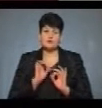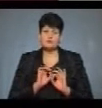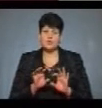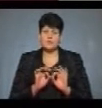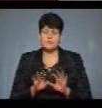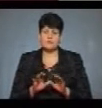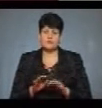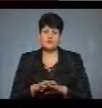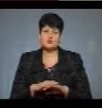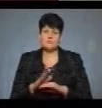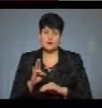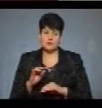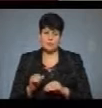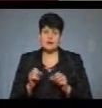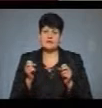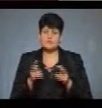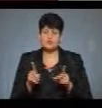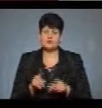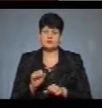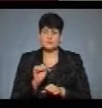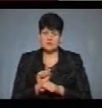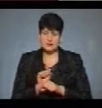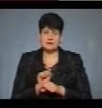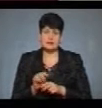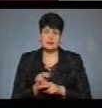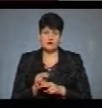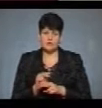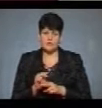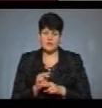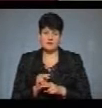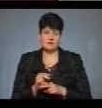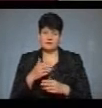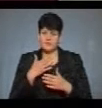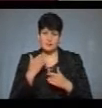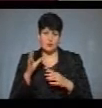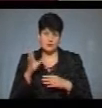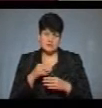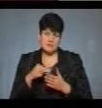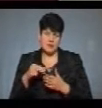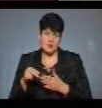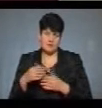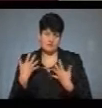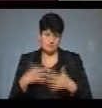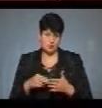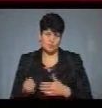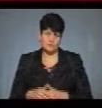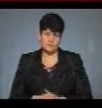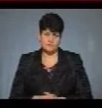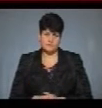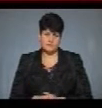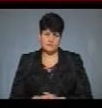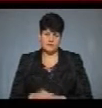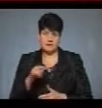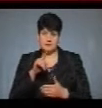прокоментував Суспільному. Ризику, що перерветься лікування ВІЛ-позитивних людей, немає. Усі препарати закуплено.